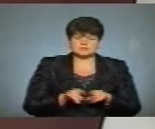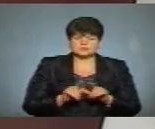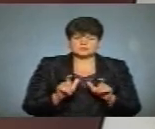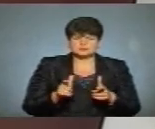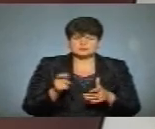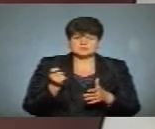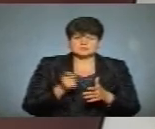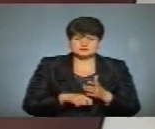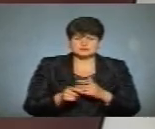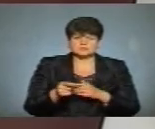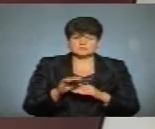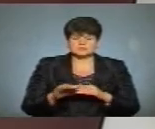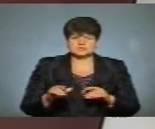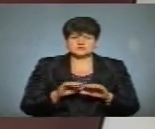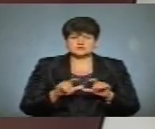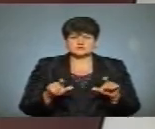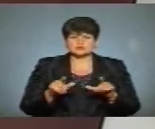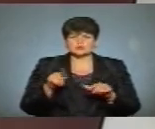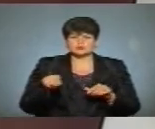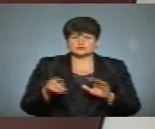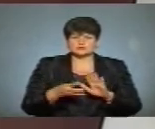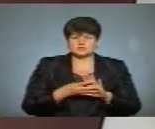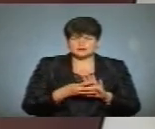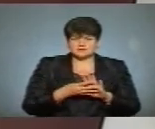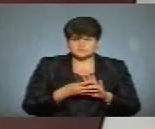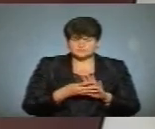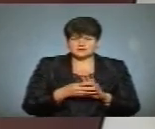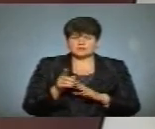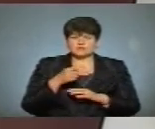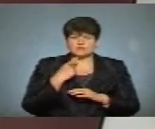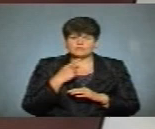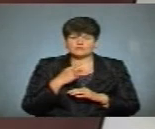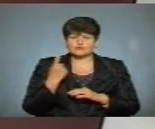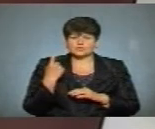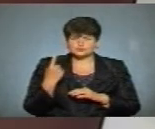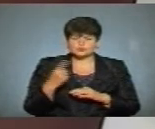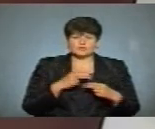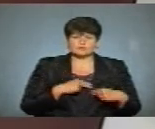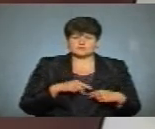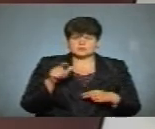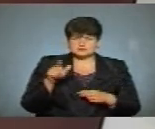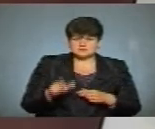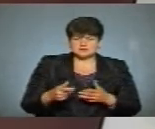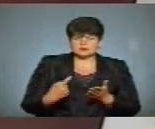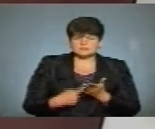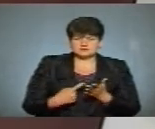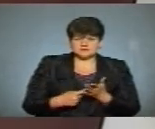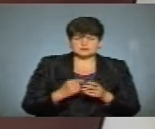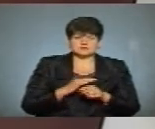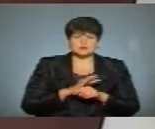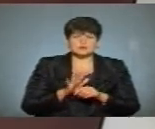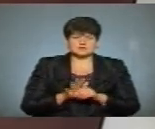закрили Тернопільський дитячий садок номер 9, розповіла Ольга Ярмоленко. За її словами, в одного з працівників закладу підтвердили